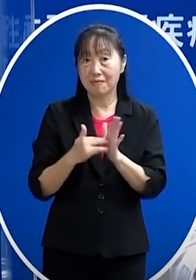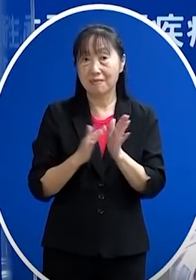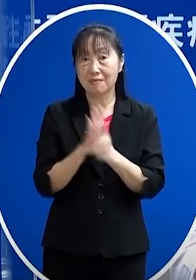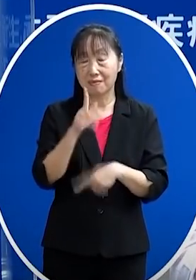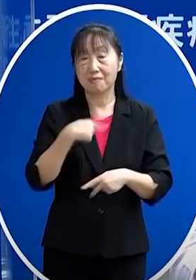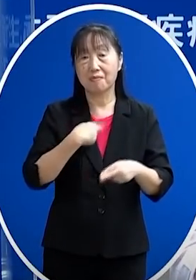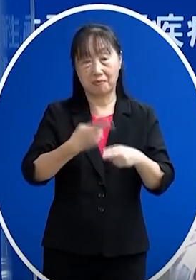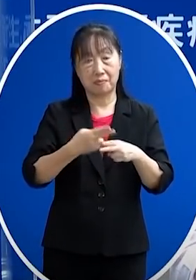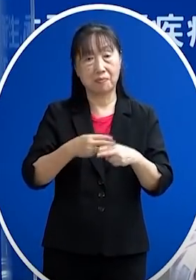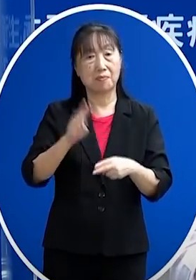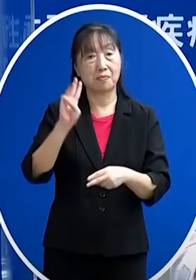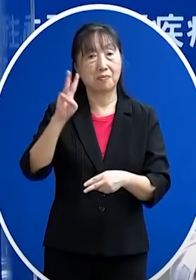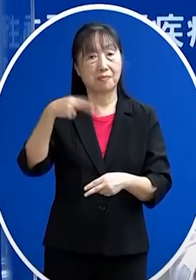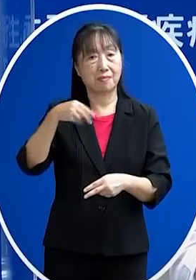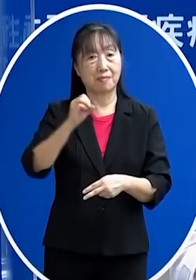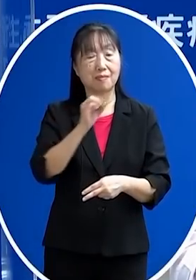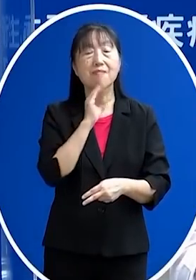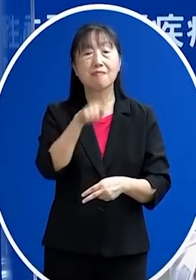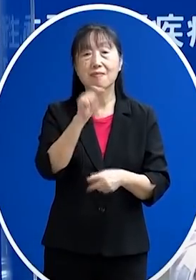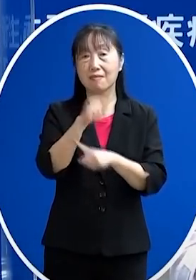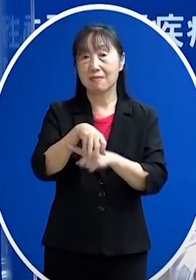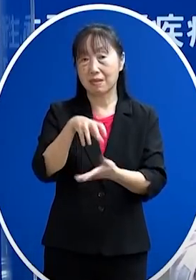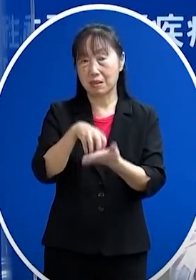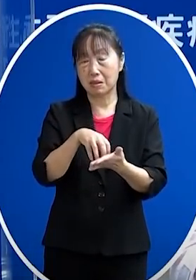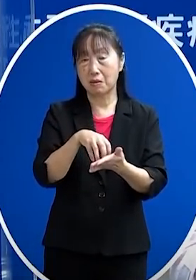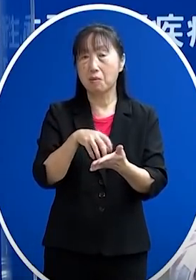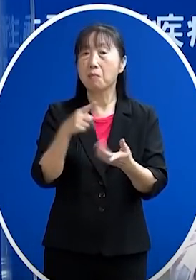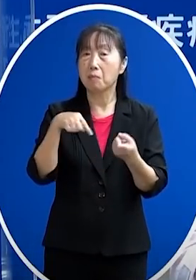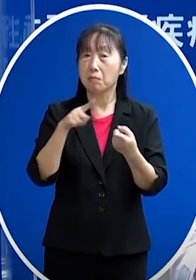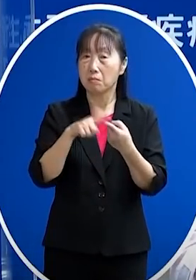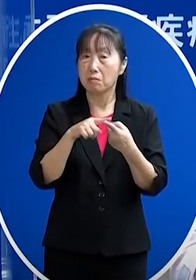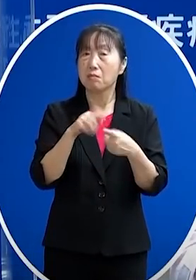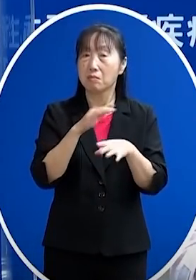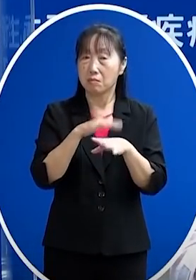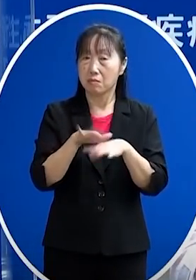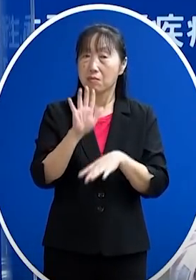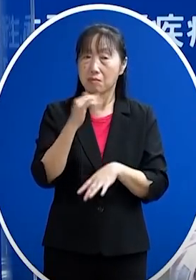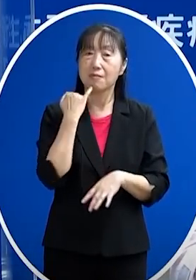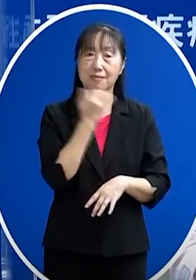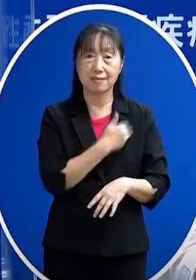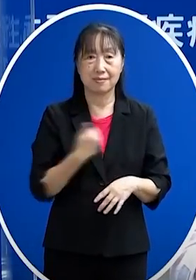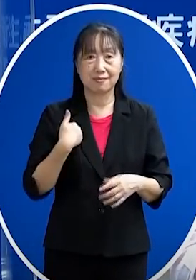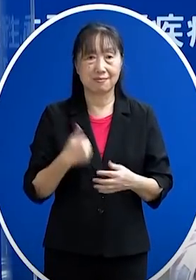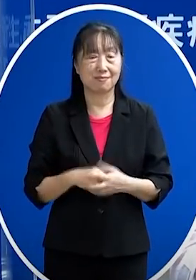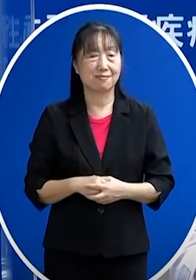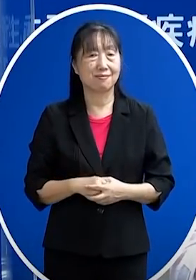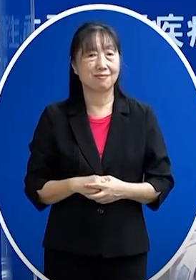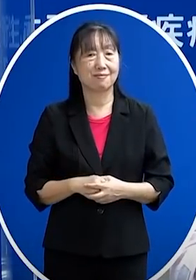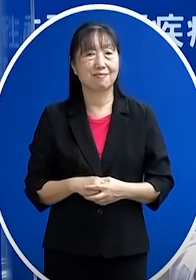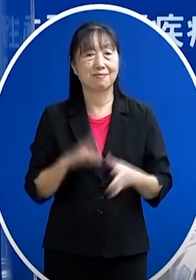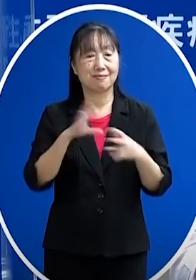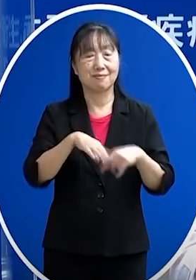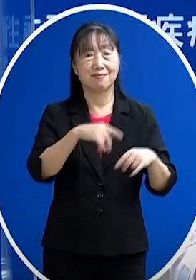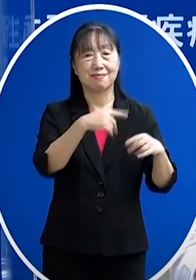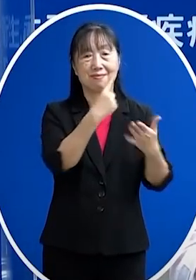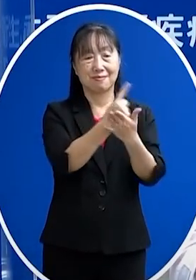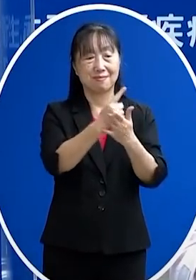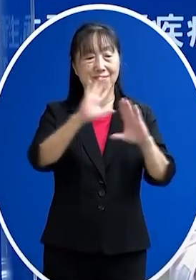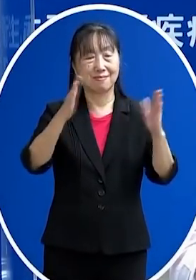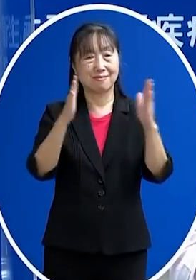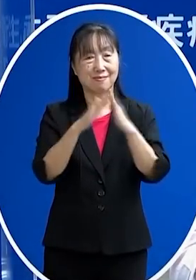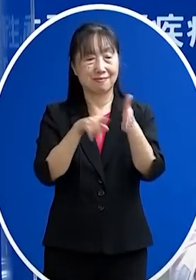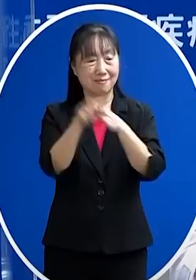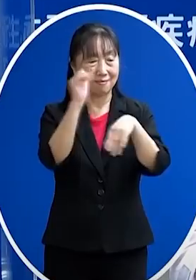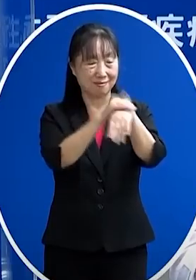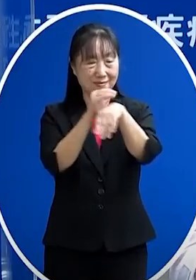WHO 变成 WHO 认可的疫苗的机会应该是很大，这毕竟是在各国的专家的监督之